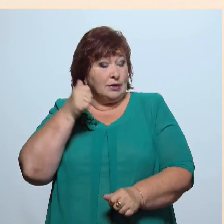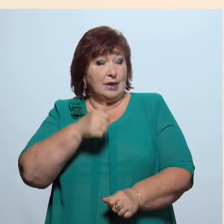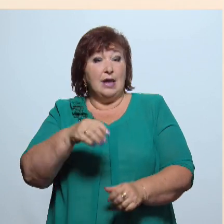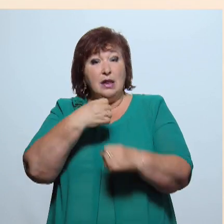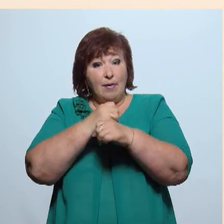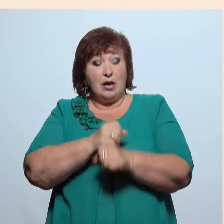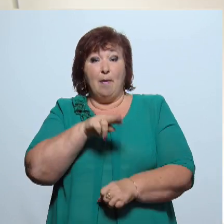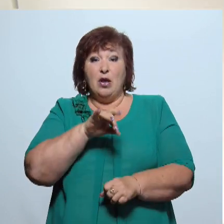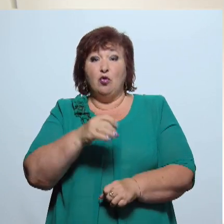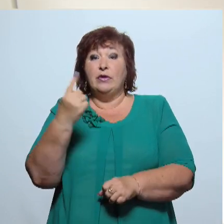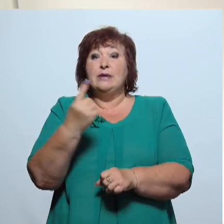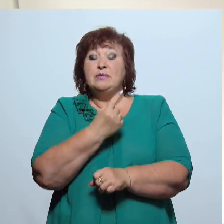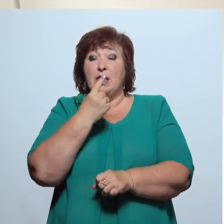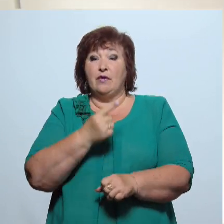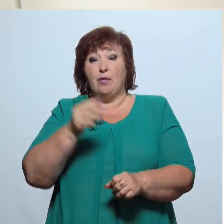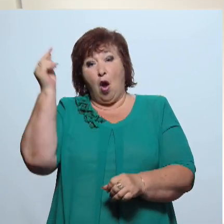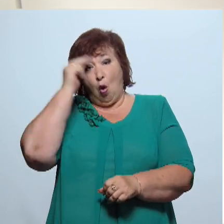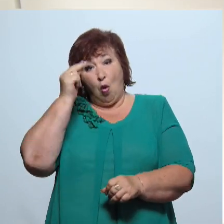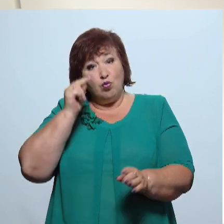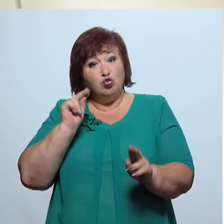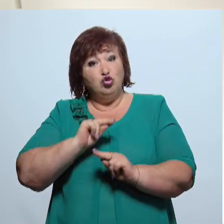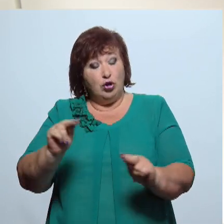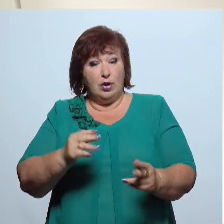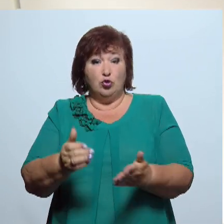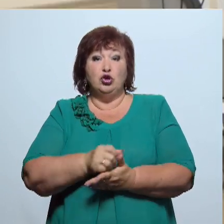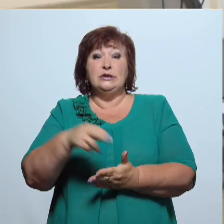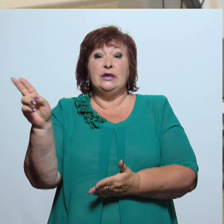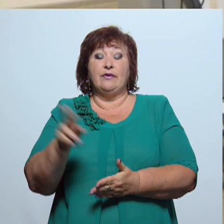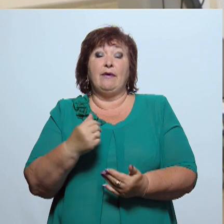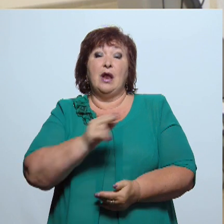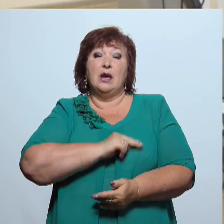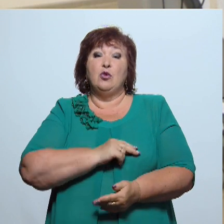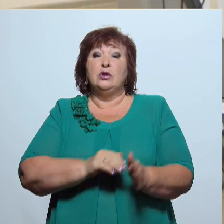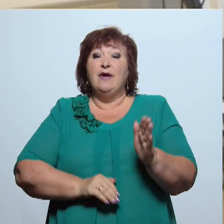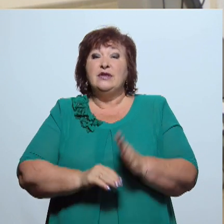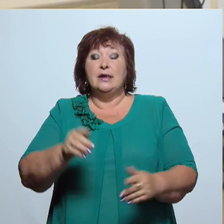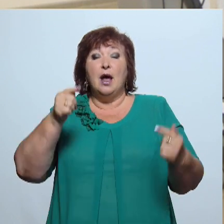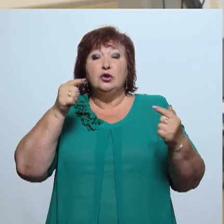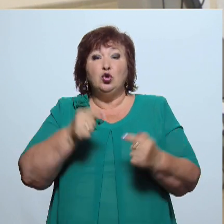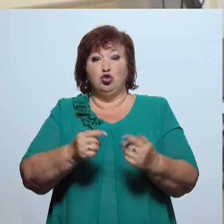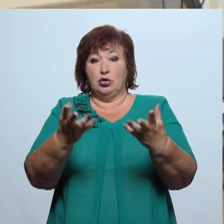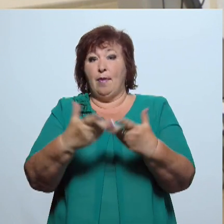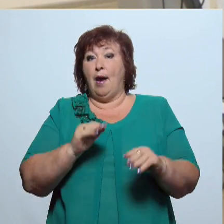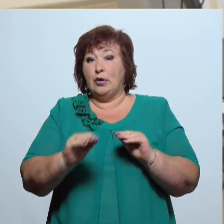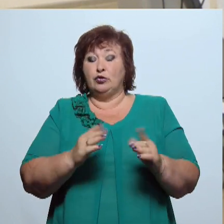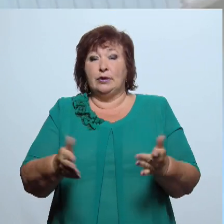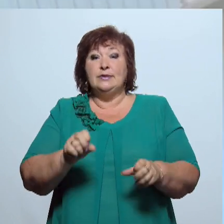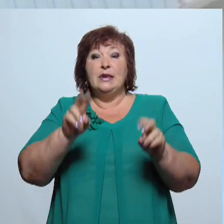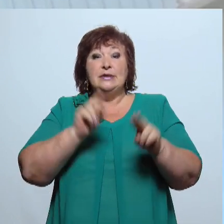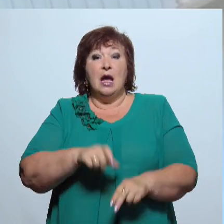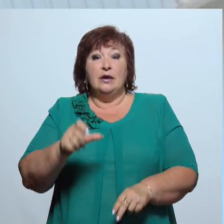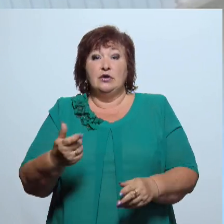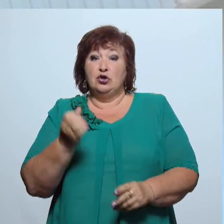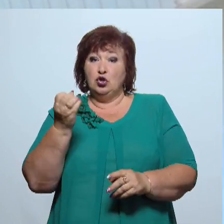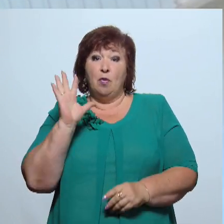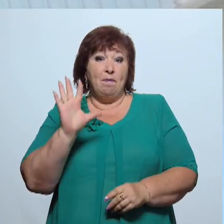Рудольф Петров одним из первых прошел обучение и получил сертификат для работы на высокоточном оборудовании. Сейчас таких специалистов здесь